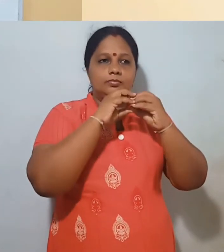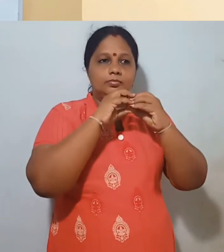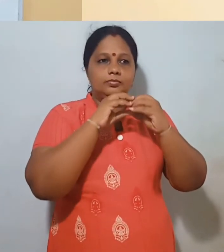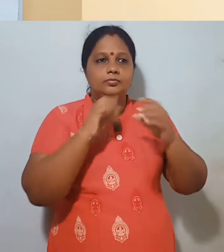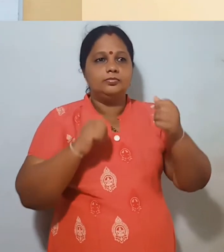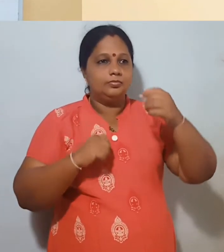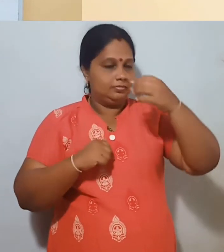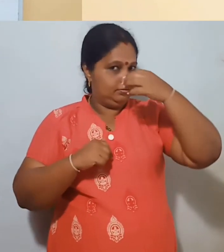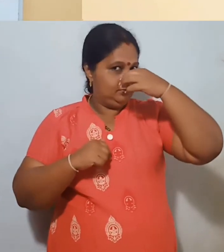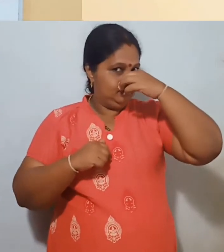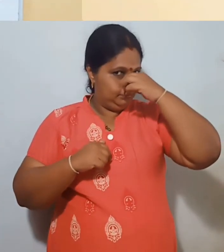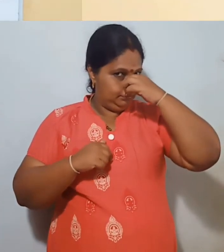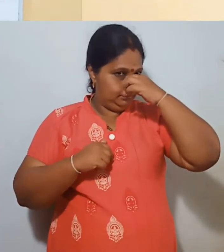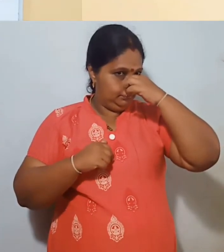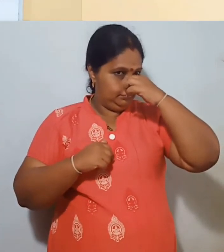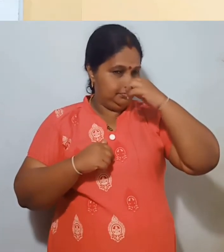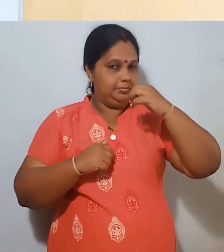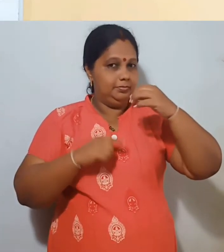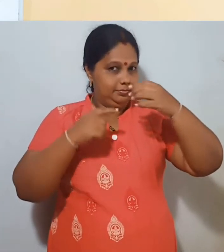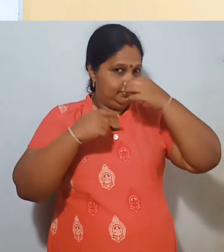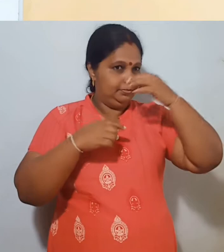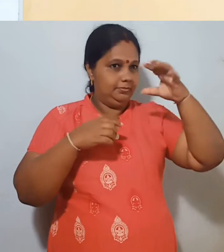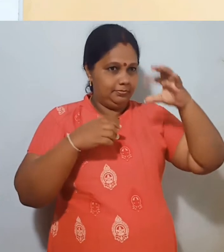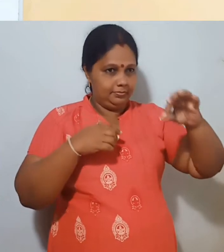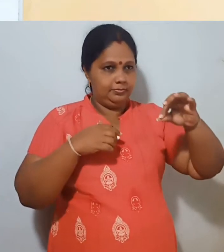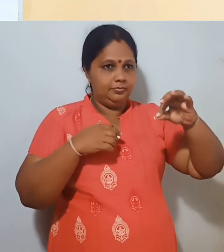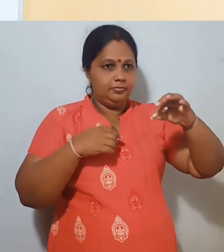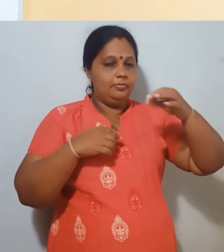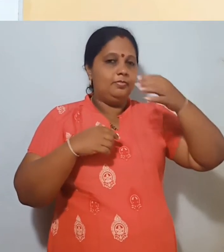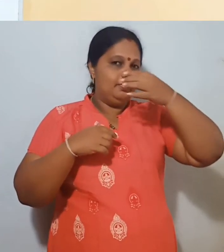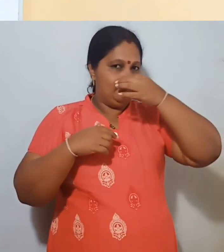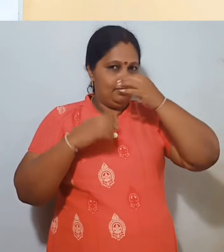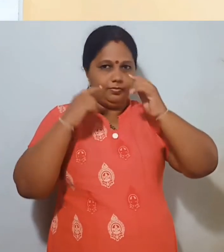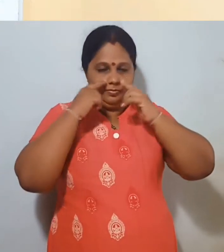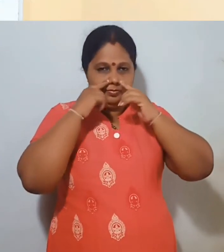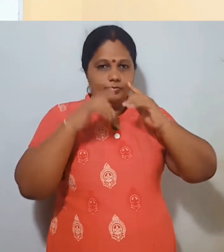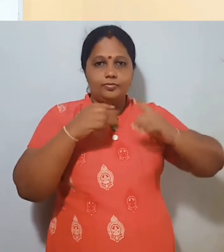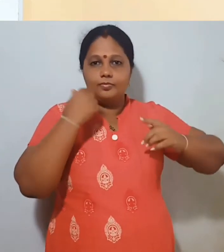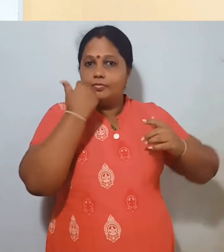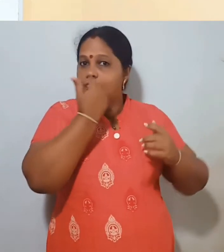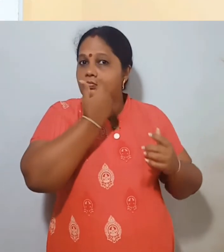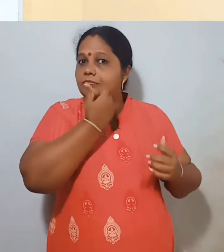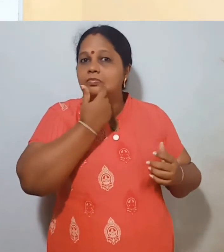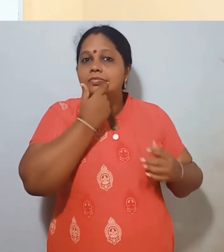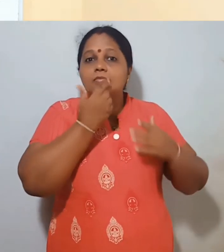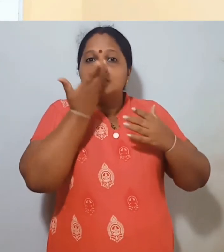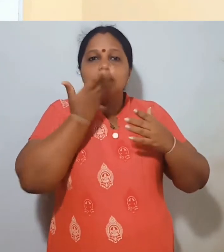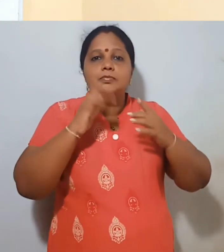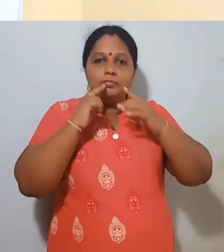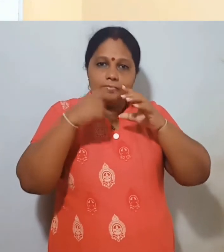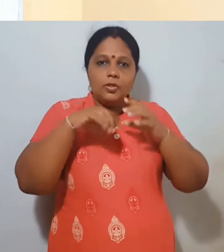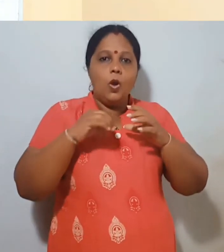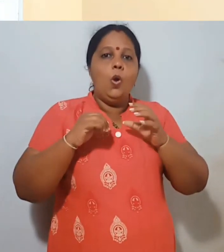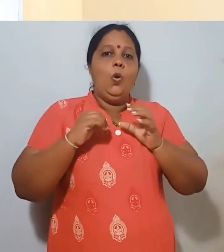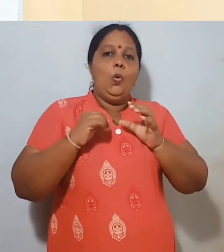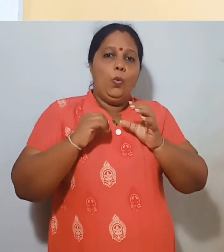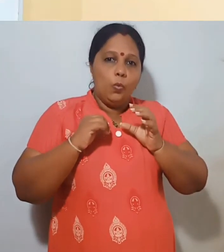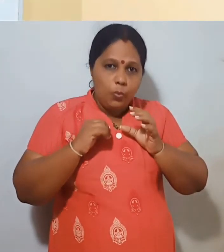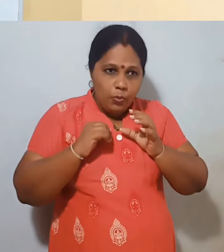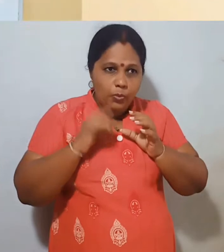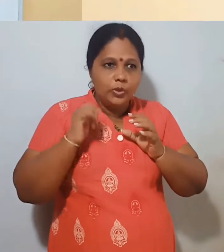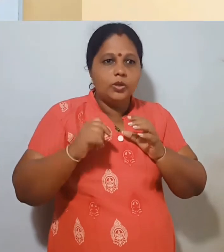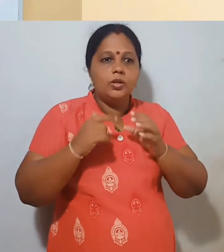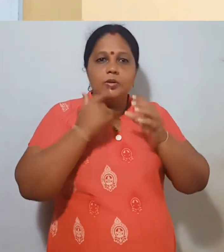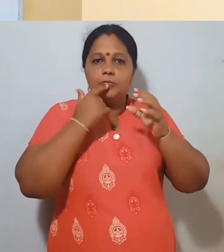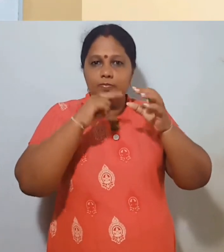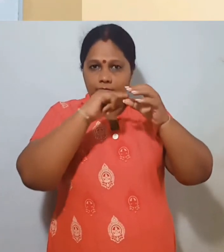சேர்த்து உதட்டால் அமர்த்துற மாதிரி இந்த பகுதியை அமர்த்தி வச்சு நீங்க ஊதுங்க. முதல் நாங்க மூச்சை நல்லா உள்ளுக்கு இழுத்துட்டு அவரோட வாய்க்கு மேல வாயை